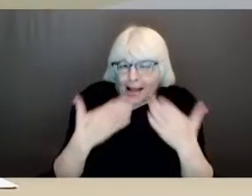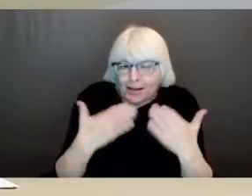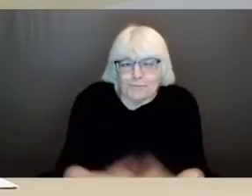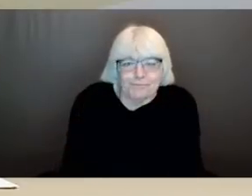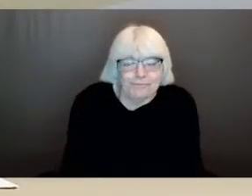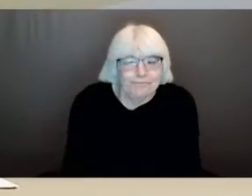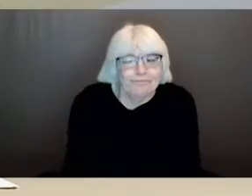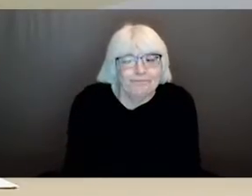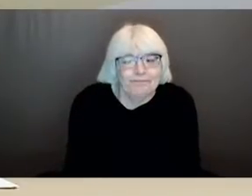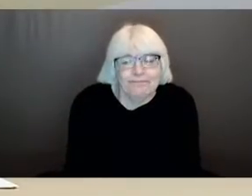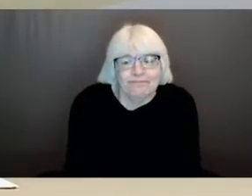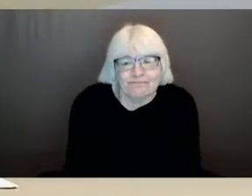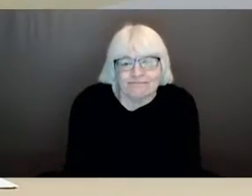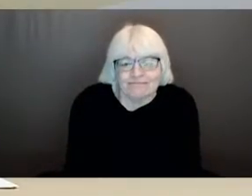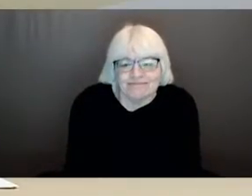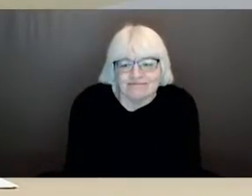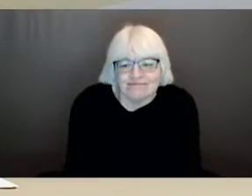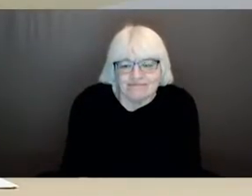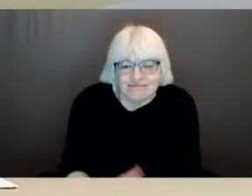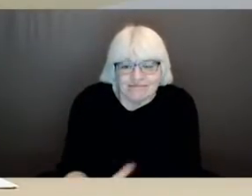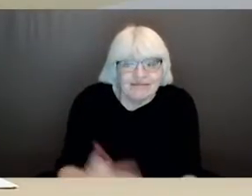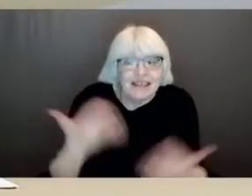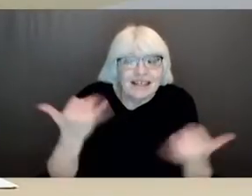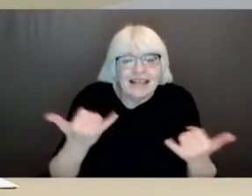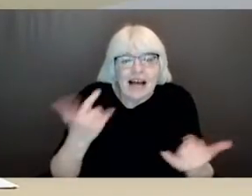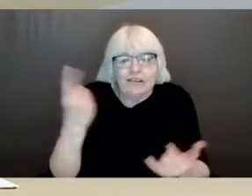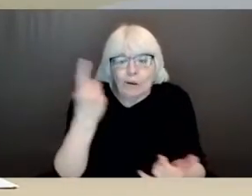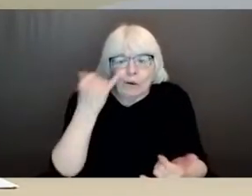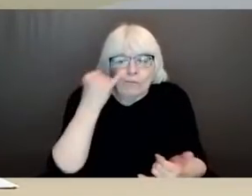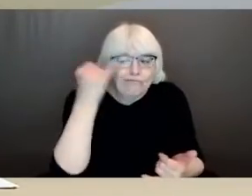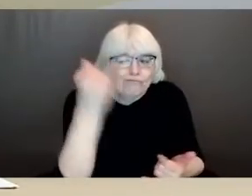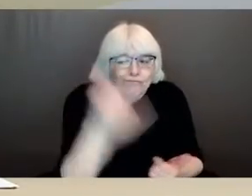Gabrielle Drummond, Radio Canada.